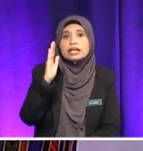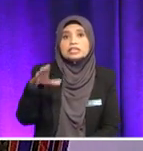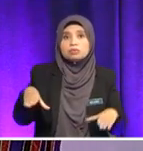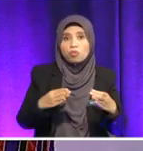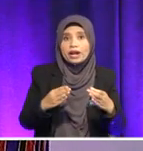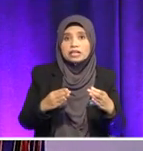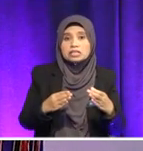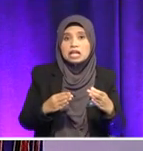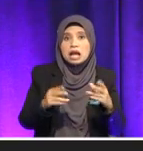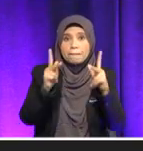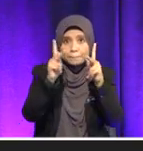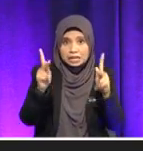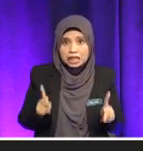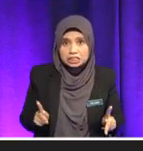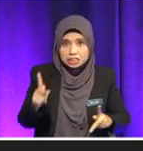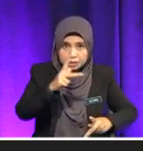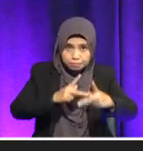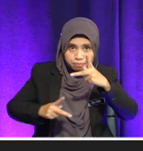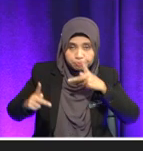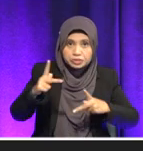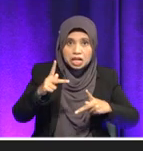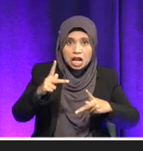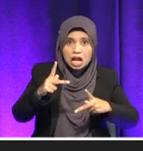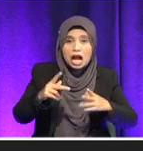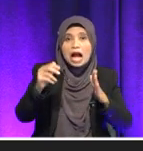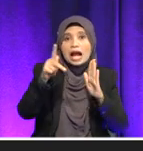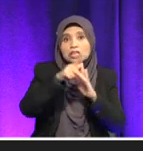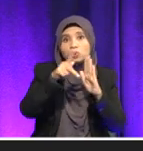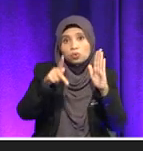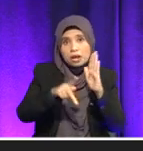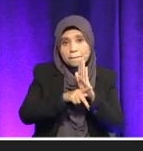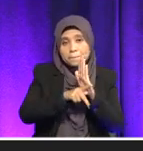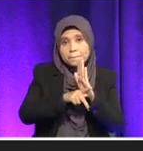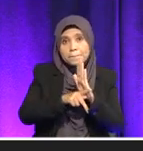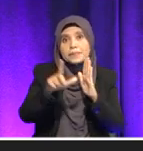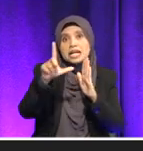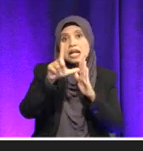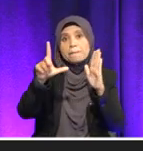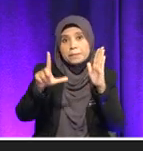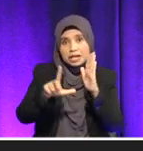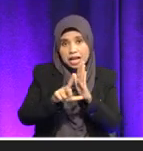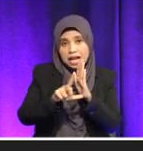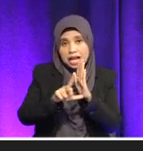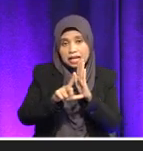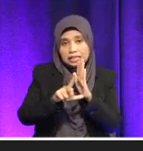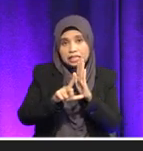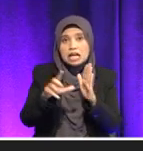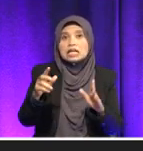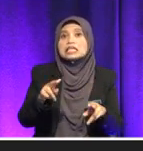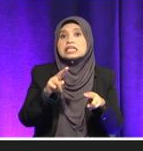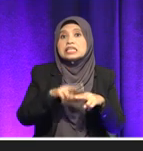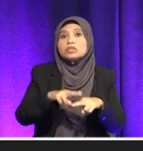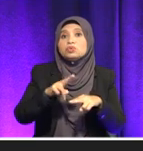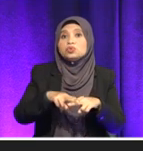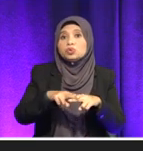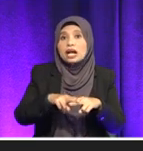memeriksa aturan perlembagaan yang wujud di seluruh tanah Melayu mengambil kedudukan dan martabat